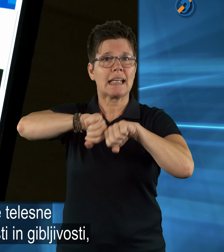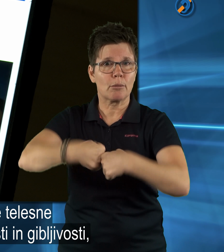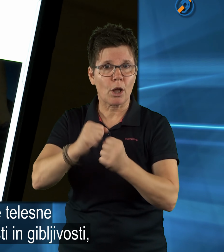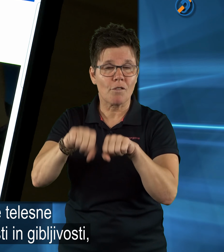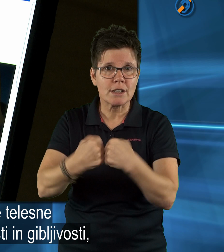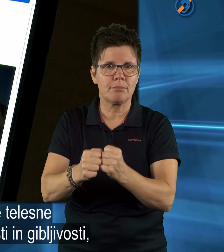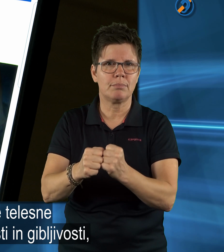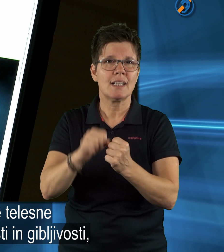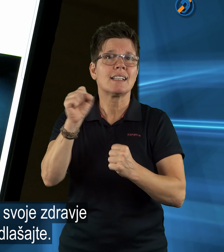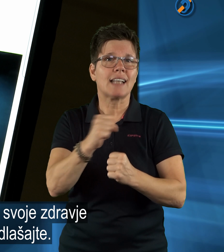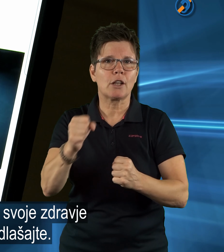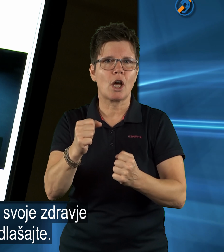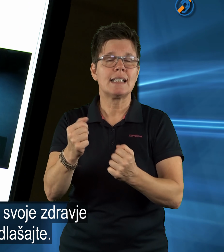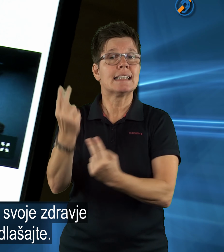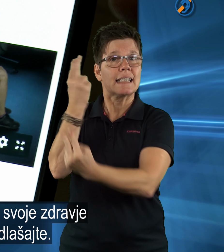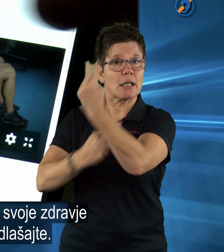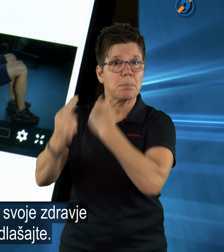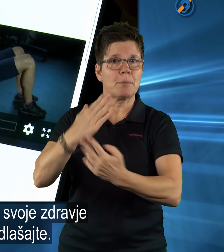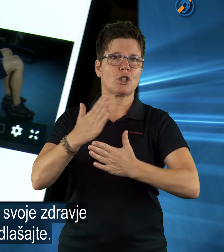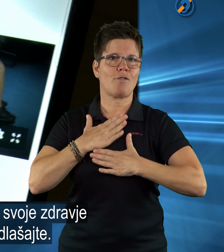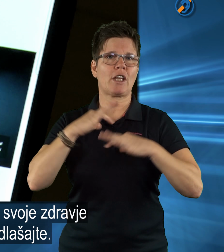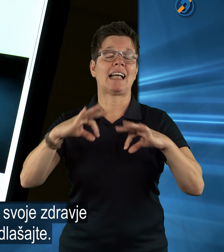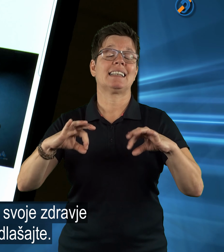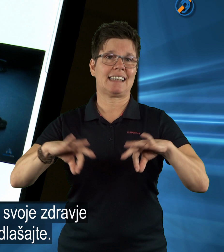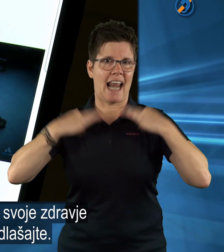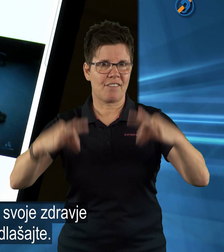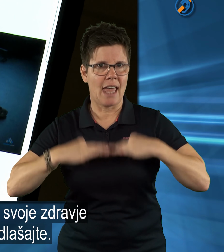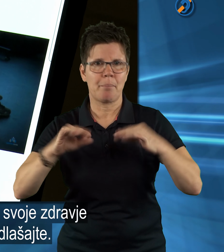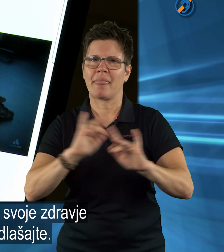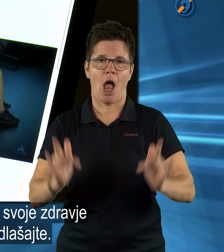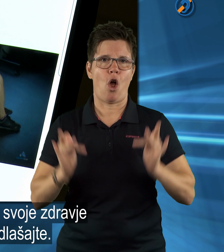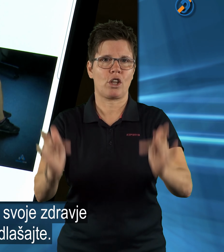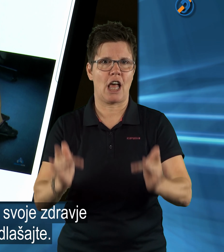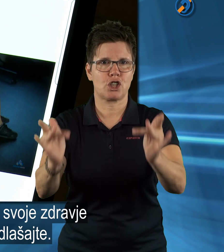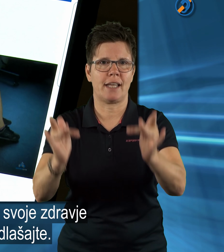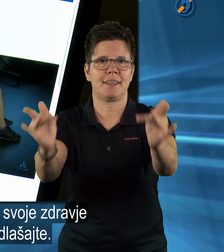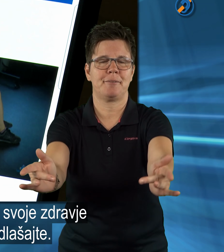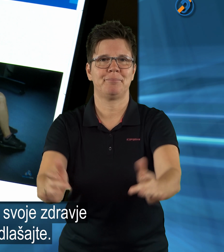gibljivosti. Zato skrbjo za svoje zdravje nikar ne odlašajte.